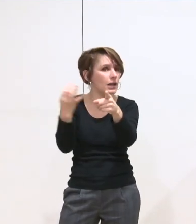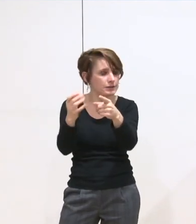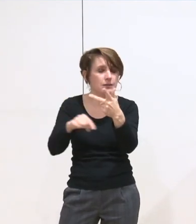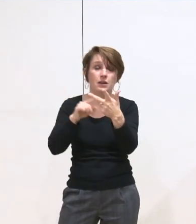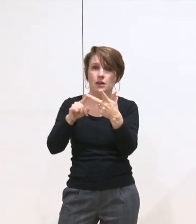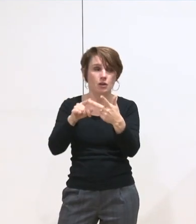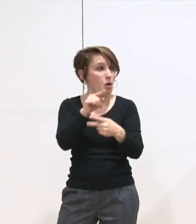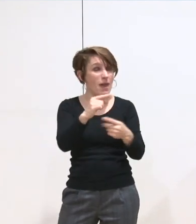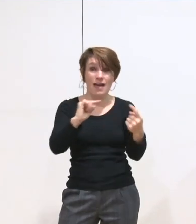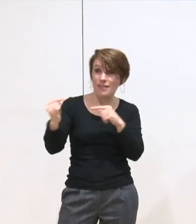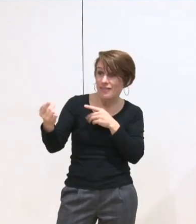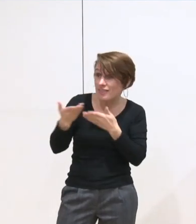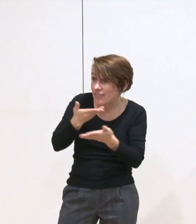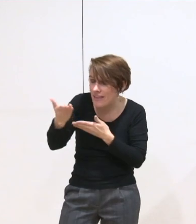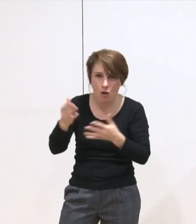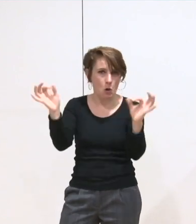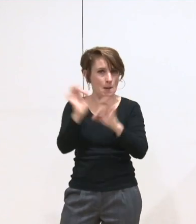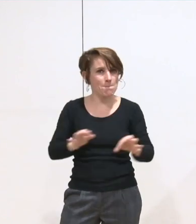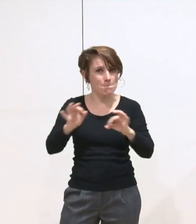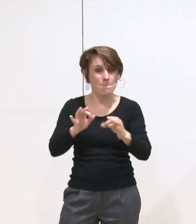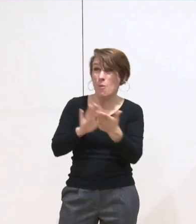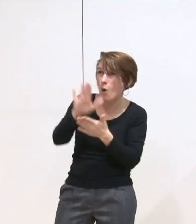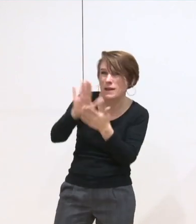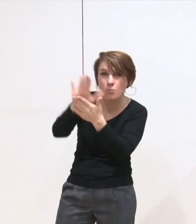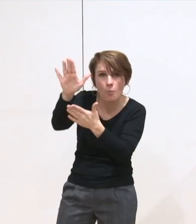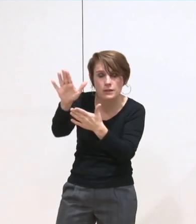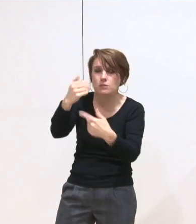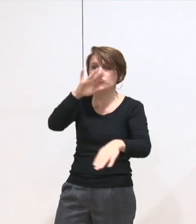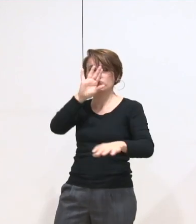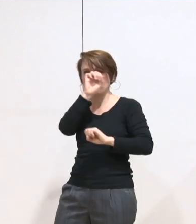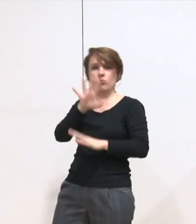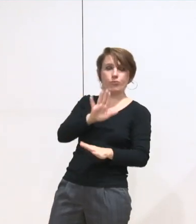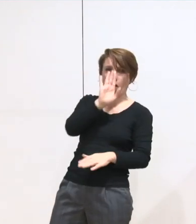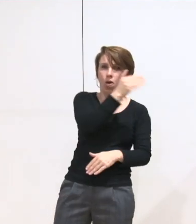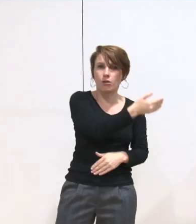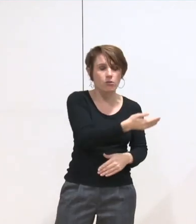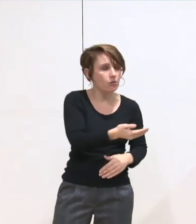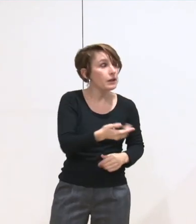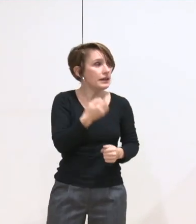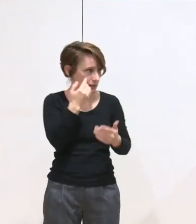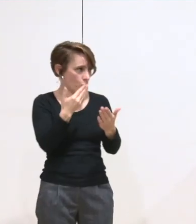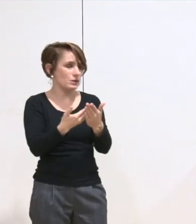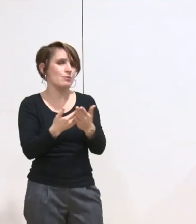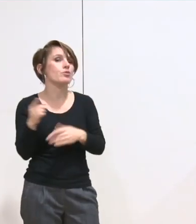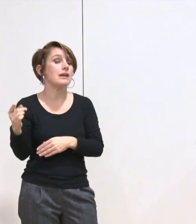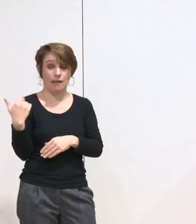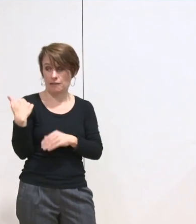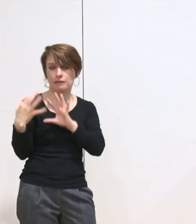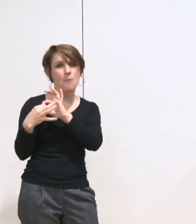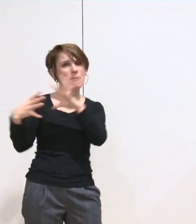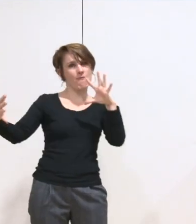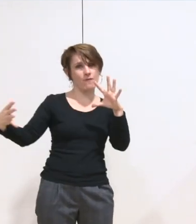municipalité, non-respect de vos engagements. C'est sur ce dernier grief, d'ailleurs, que la rupture a été faite avec les acteurs